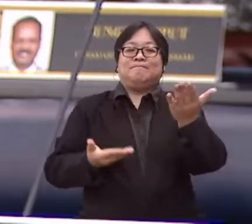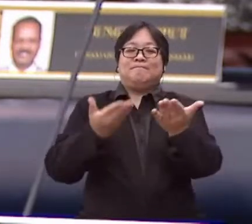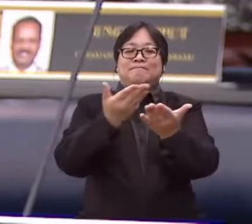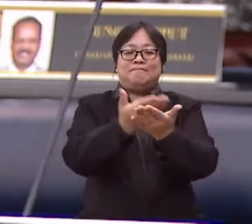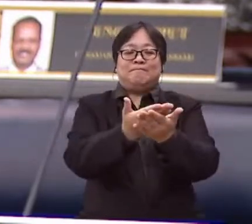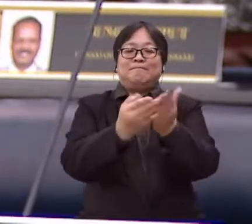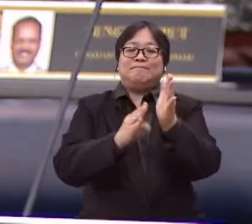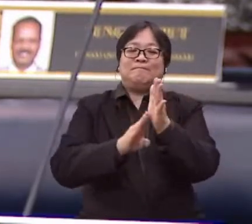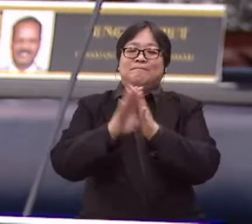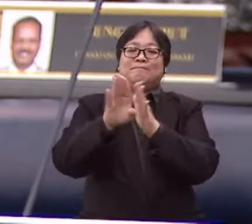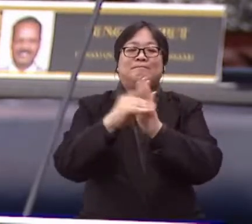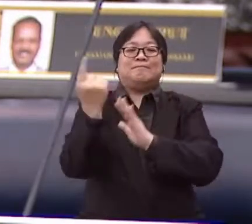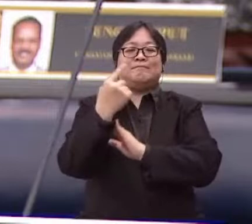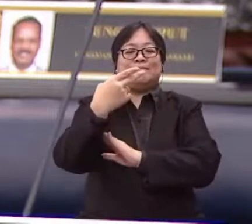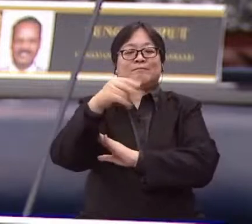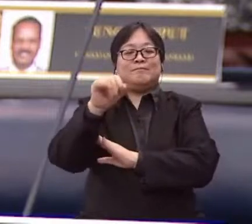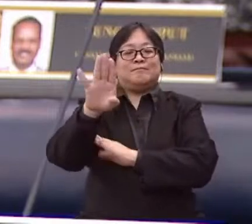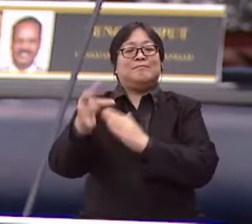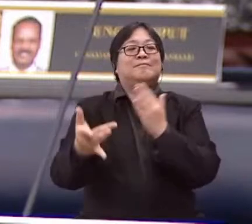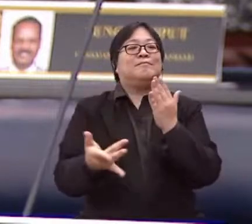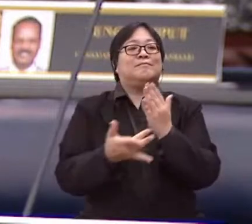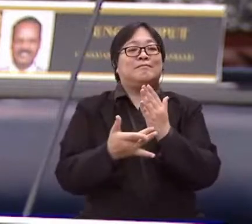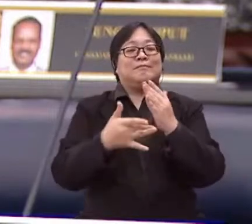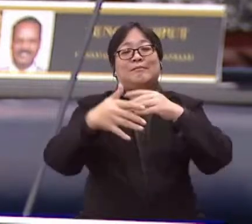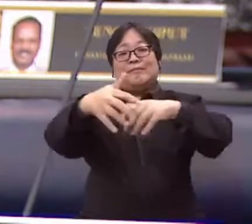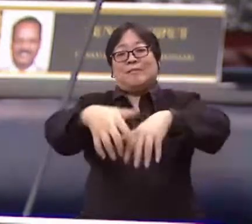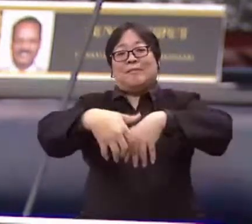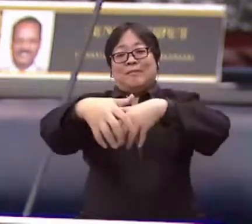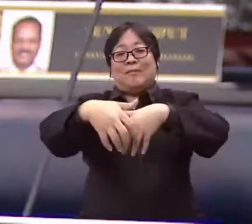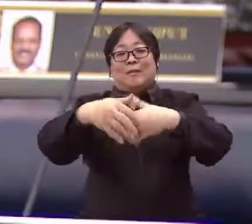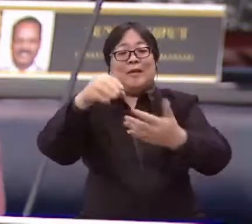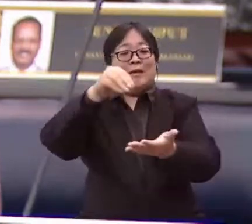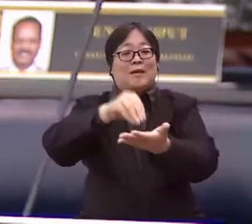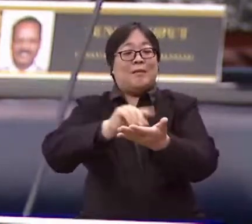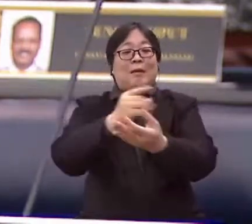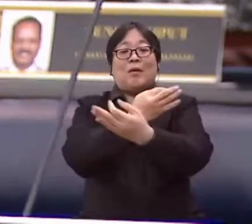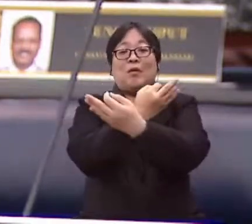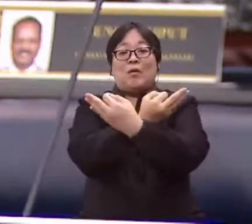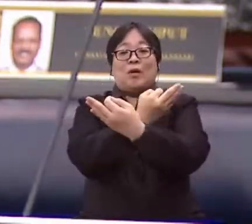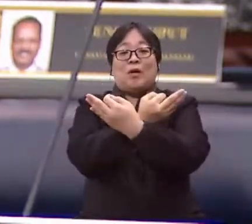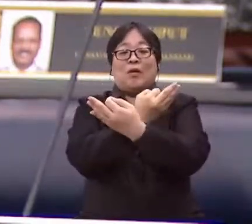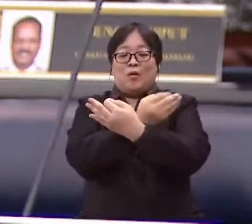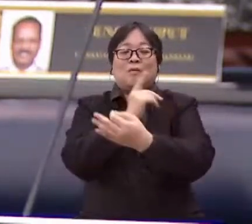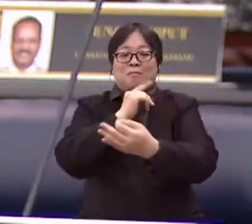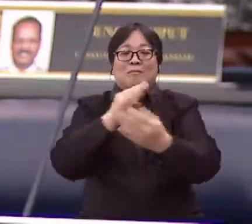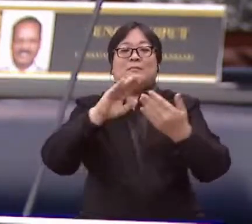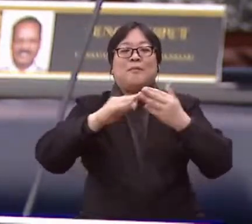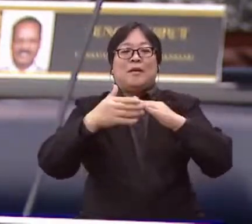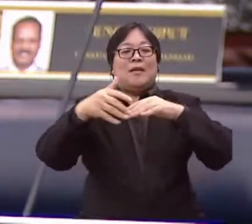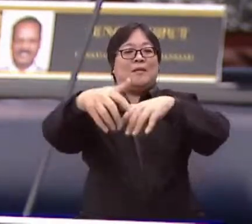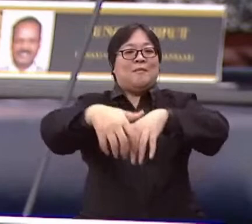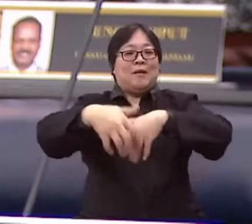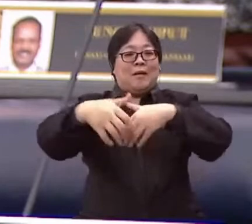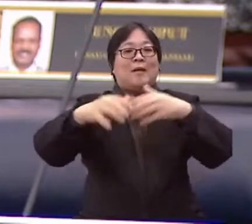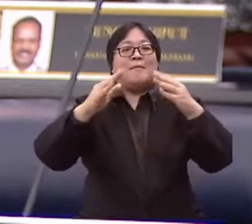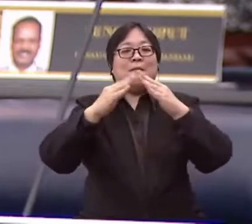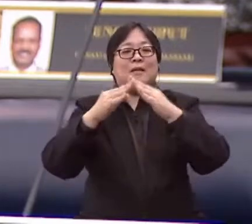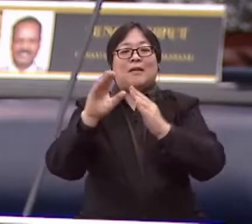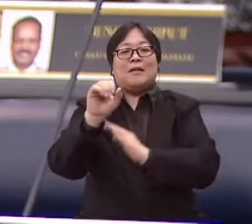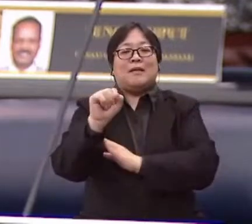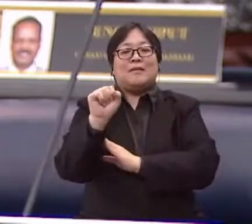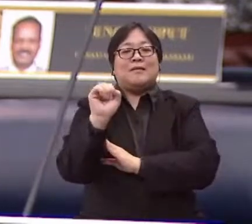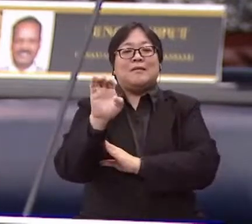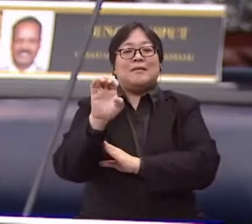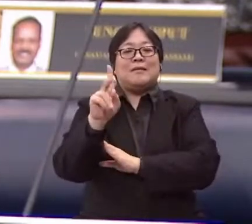pembangunan sebuah hak teknologi pertanian adalah daerah pertanian pada ruang adalah benda sekunder